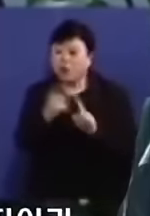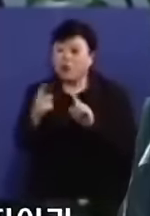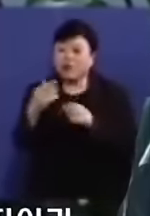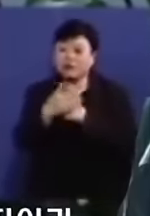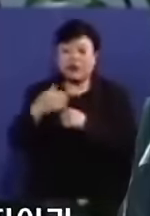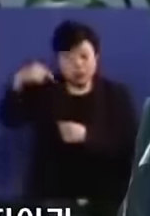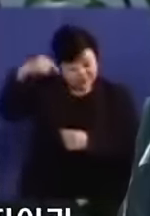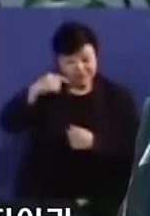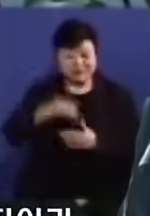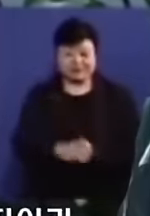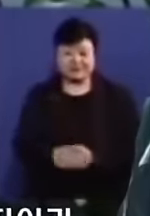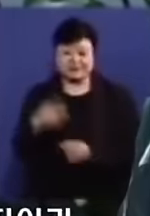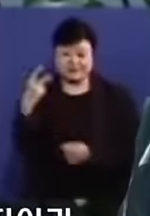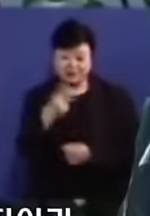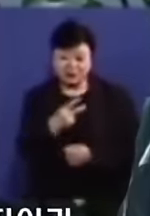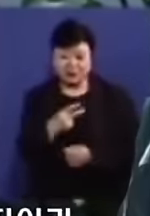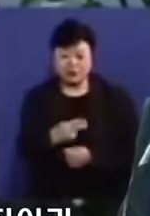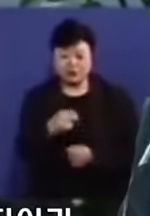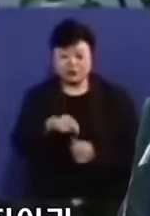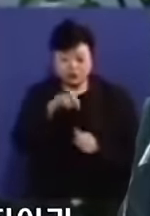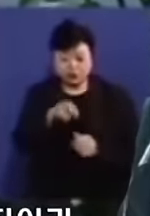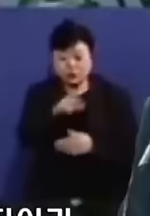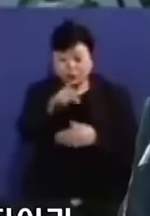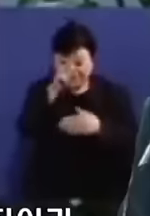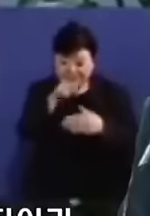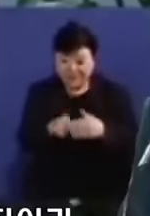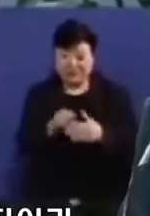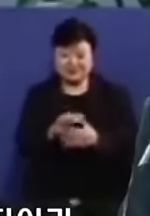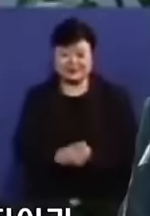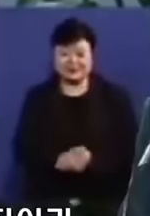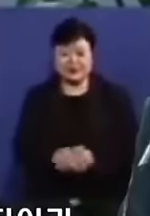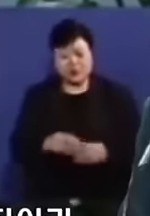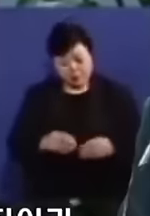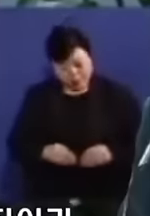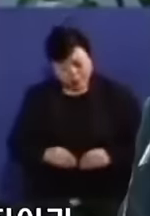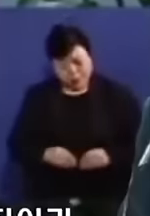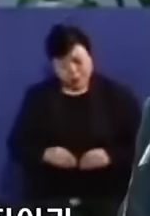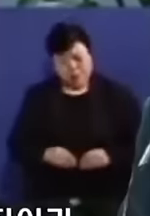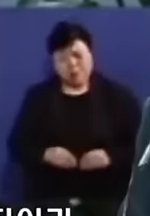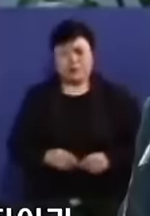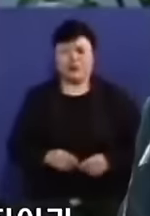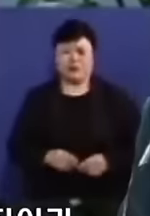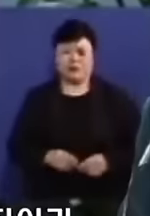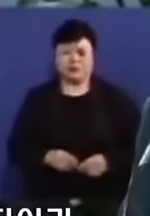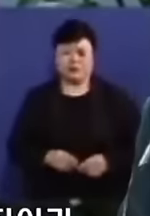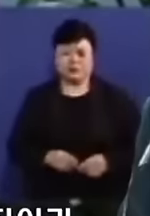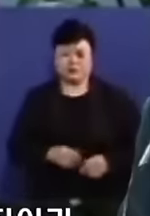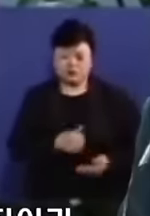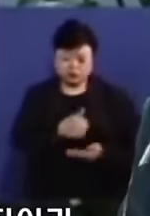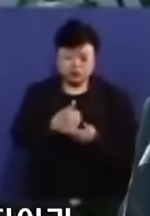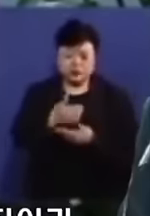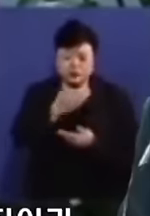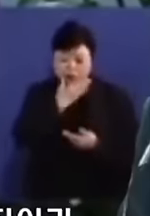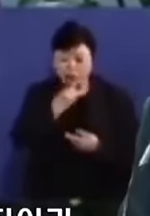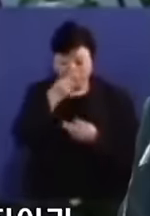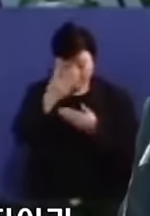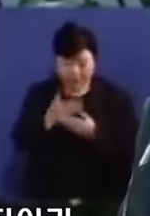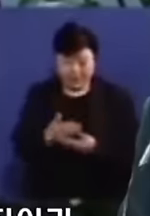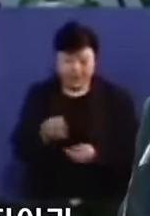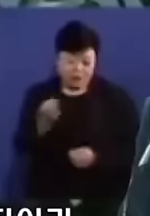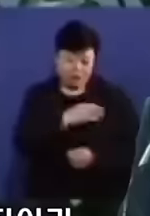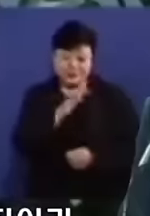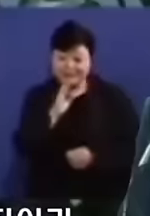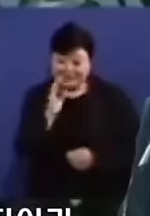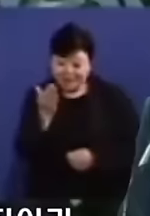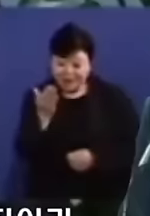수 있습니다. 또한 우리가 저주 속에 배고프고 헐벗고 굶주렸는데 주님의 복을 받아 잘 살게